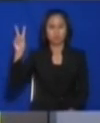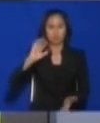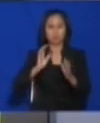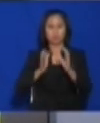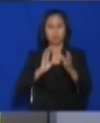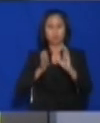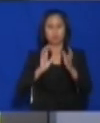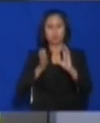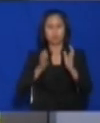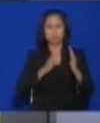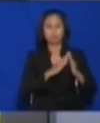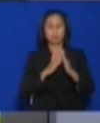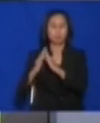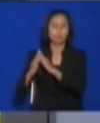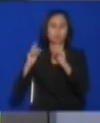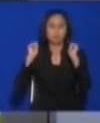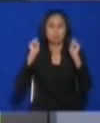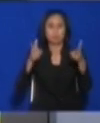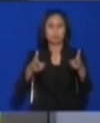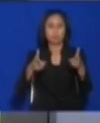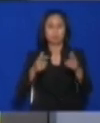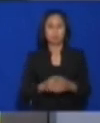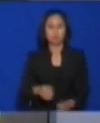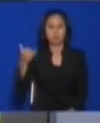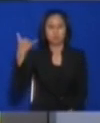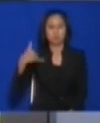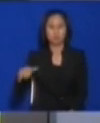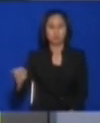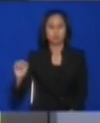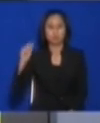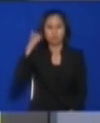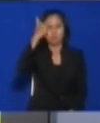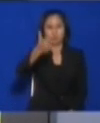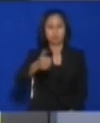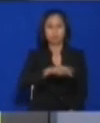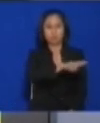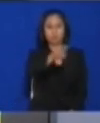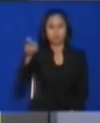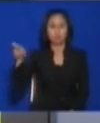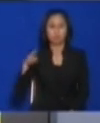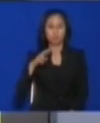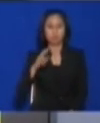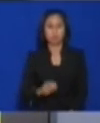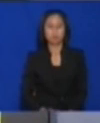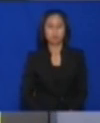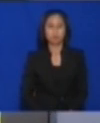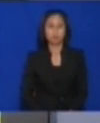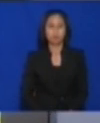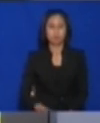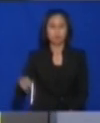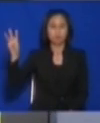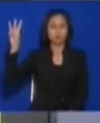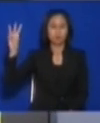ruang dan pembangunan infrastruktur yang mengutamakan kepentingan masyarakat yang ketiga meningkatkan kesejahteraan dan kualitas